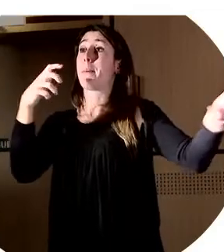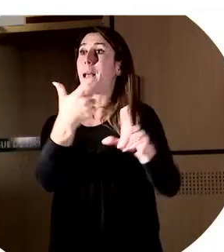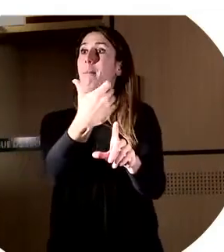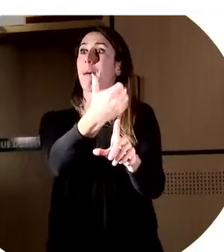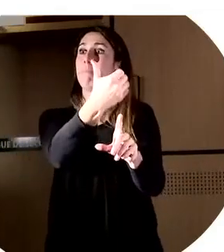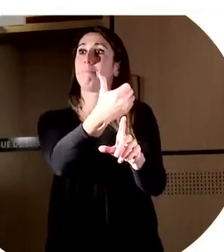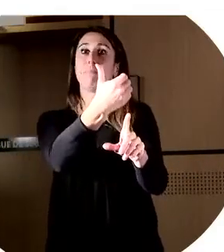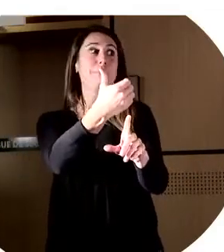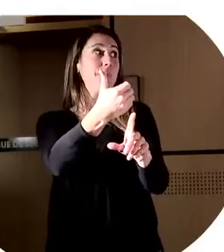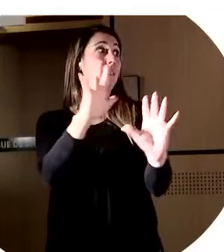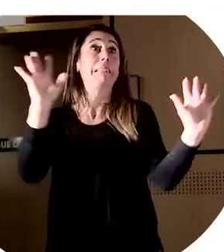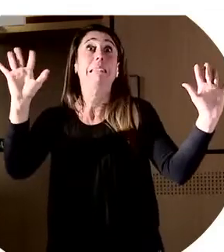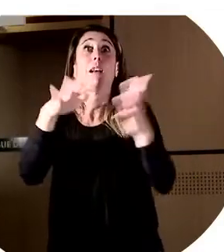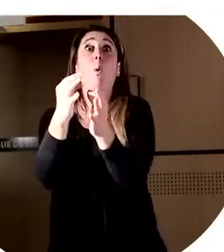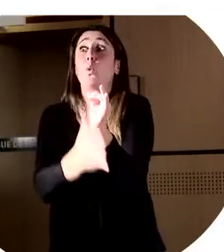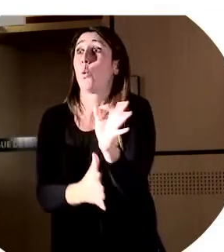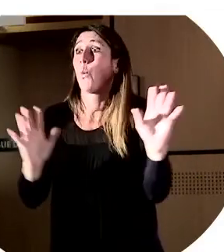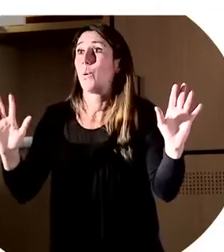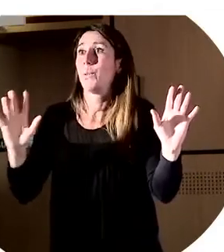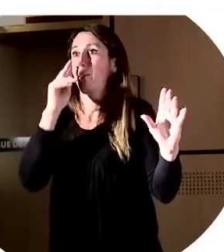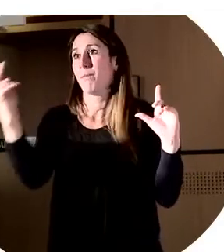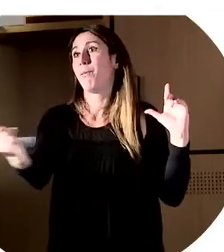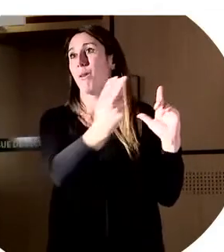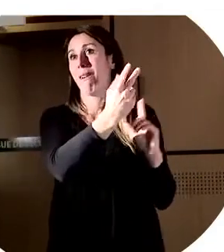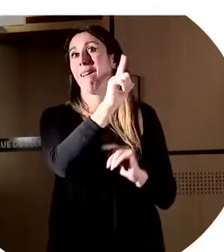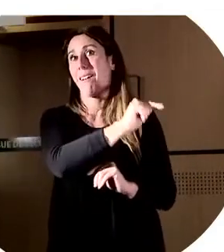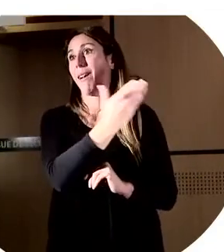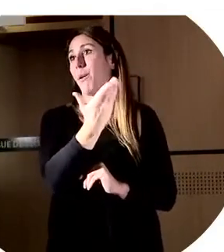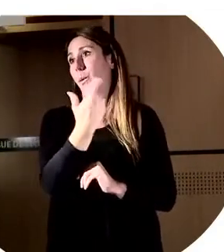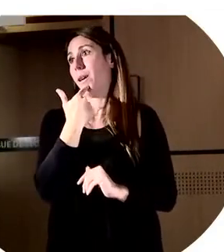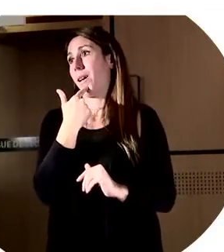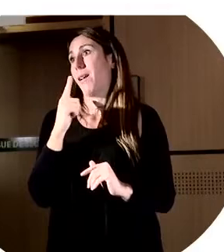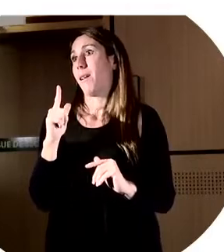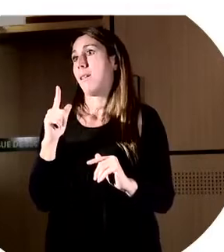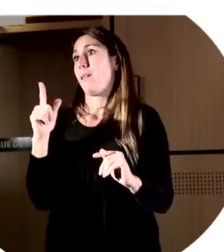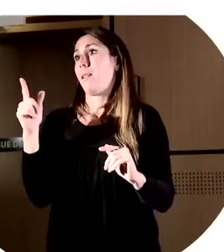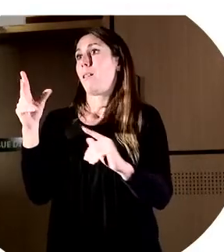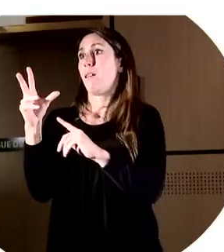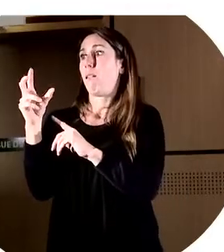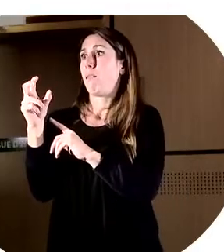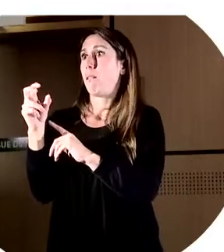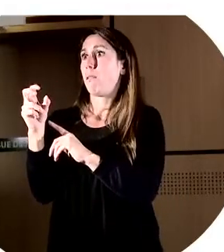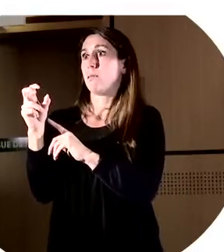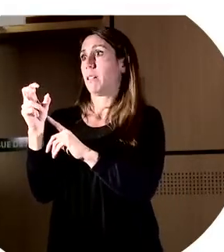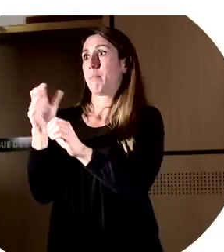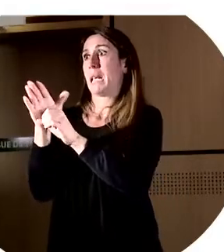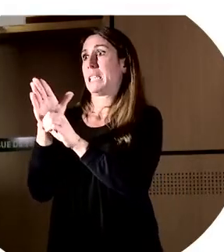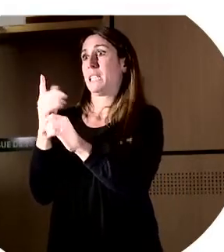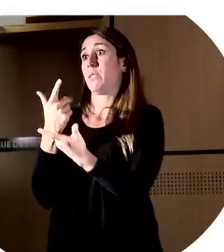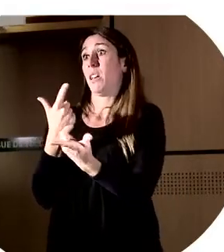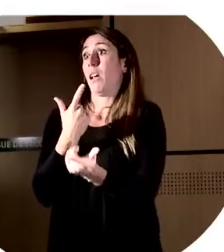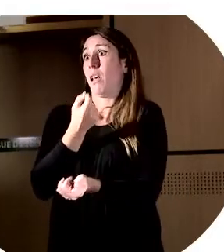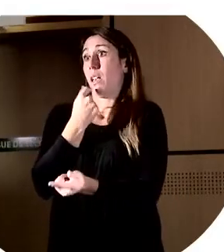je vais conclure. Et cette évolution, vous voyez là qu'on va pouvoir quantifier le manque d'efficacité dû à